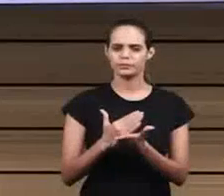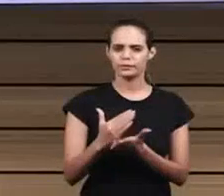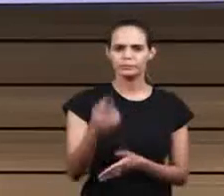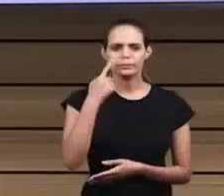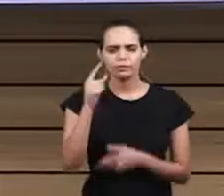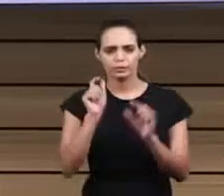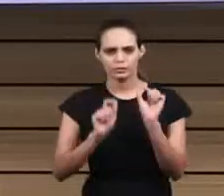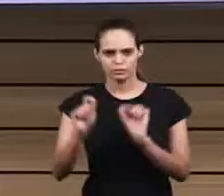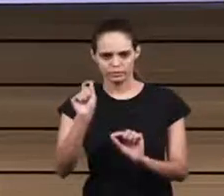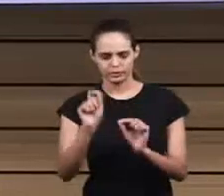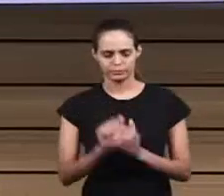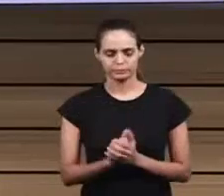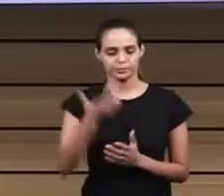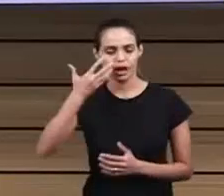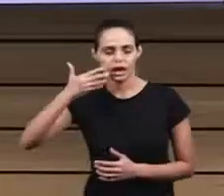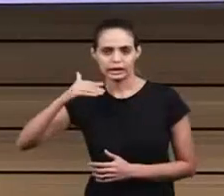derer, die